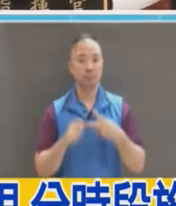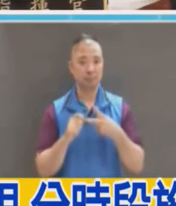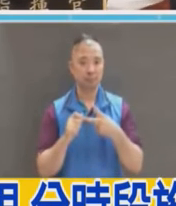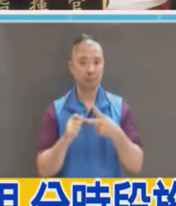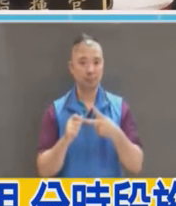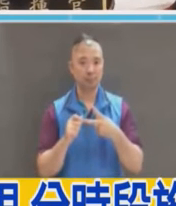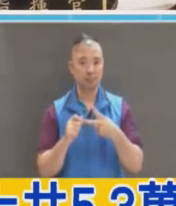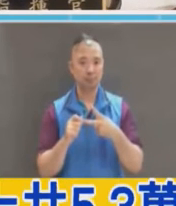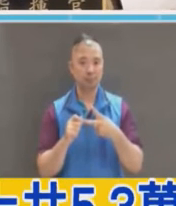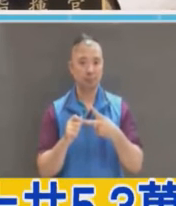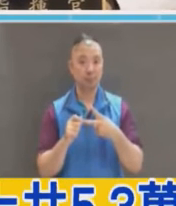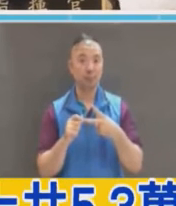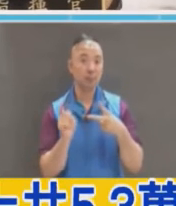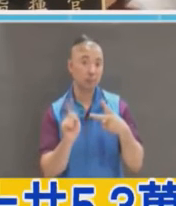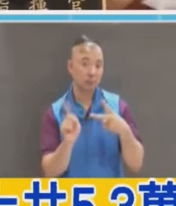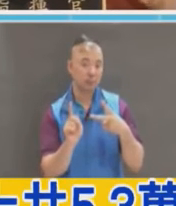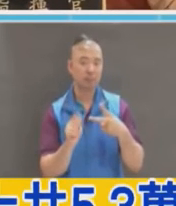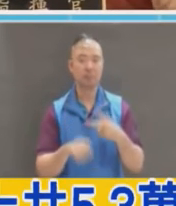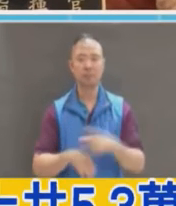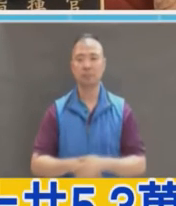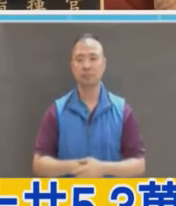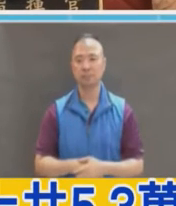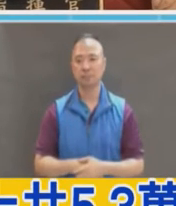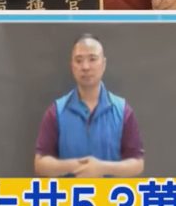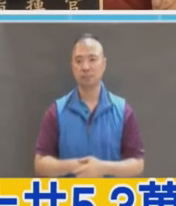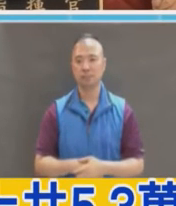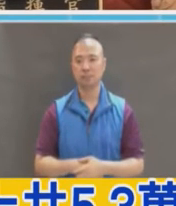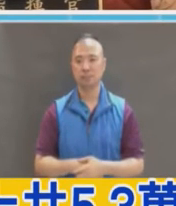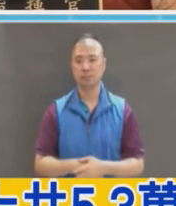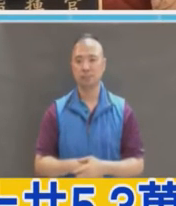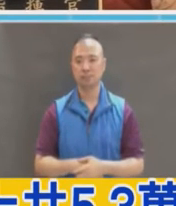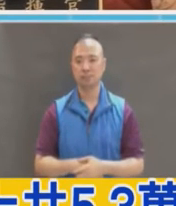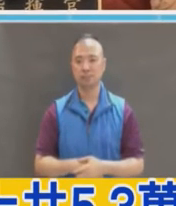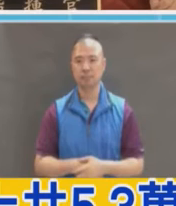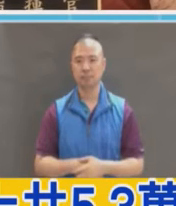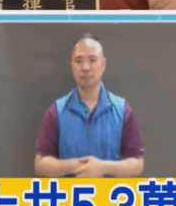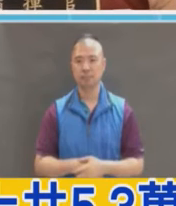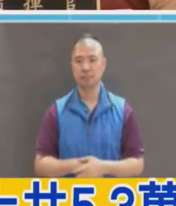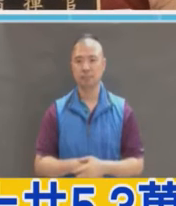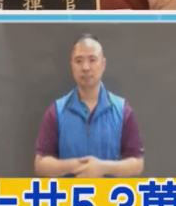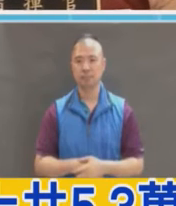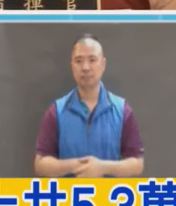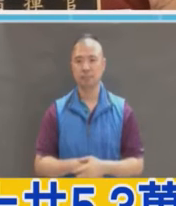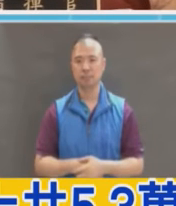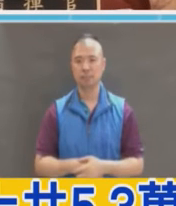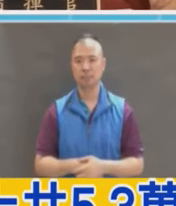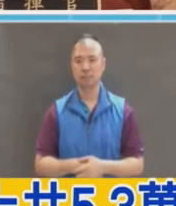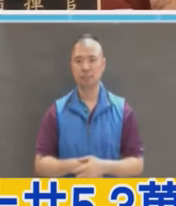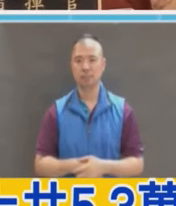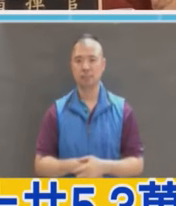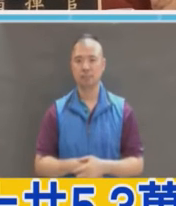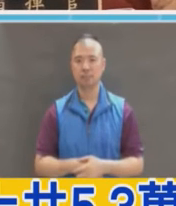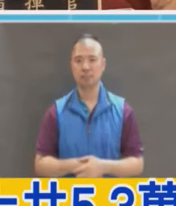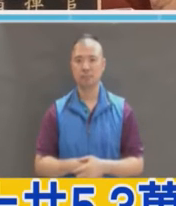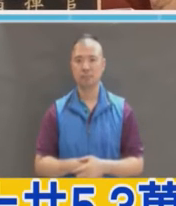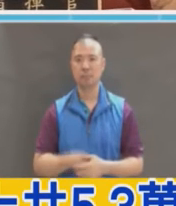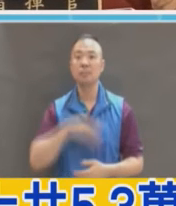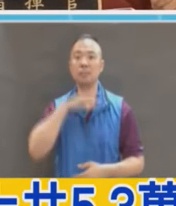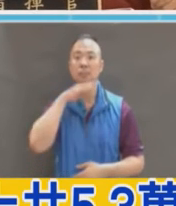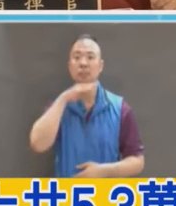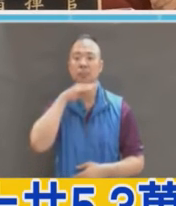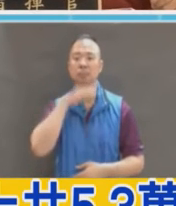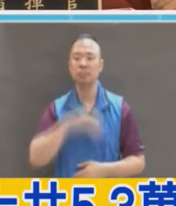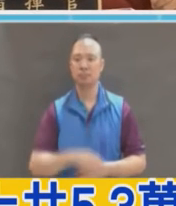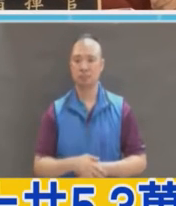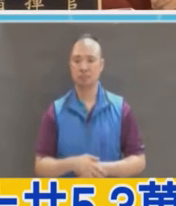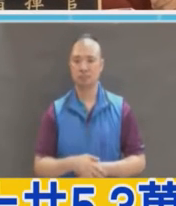者打的是21家合约医院以及29家的卫生所跟中大型